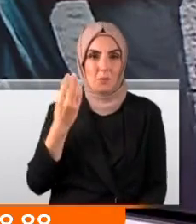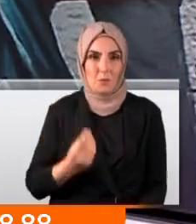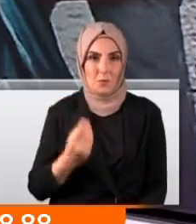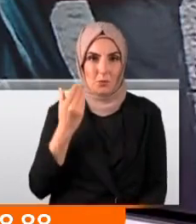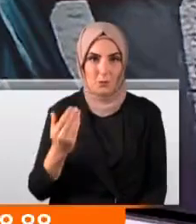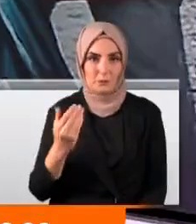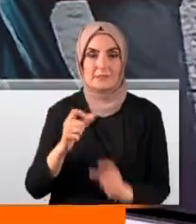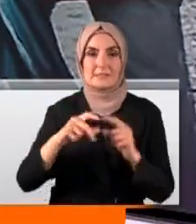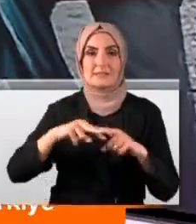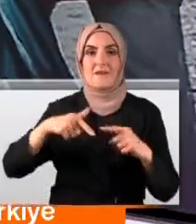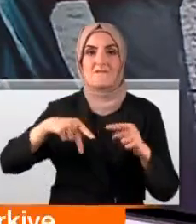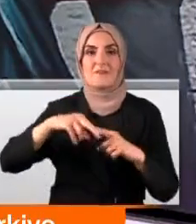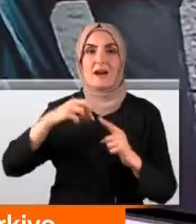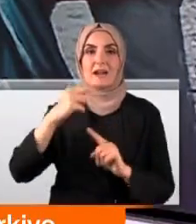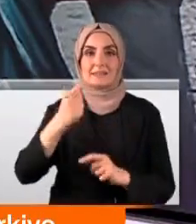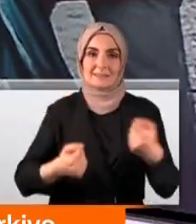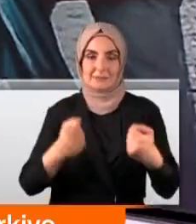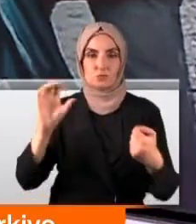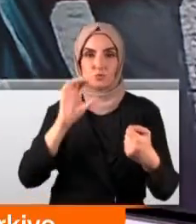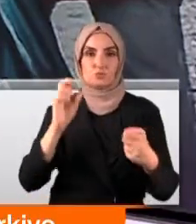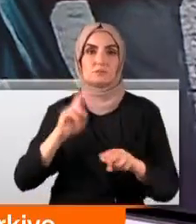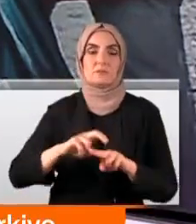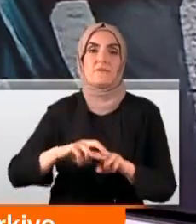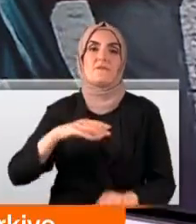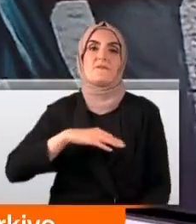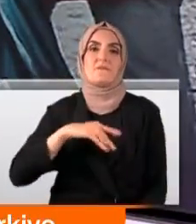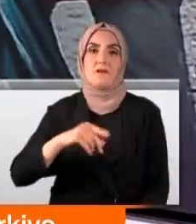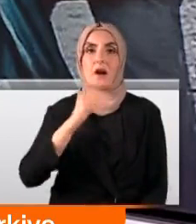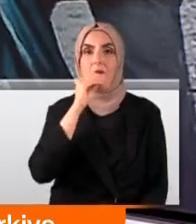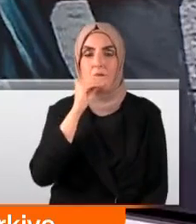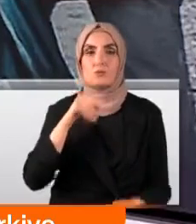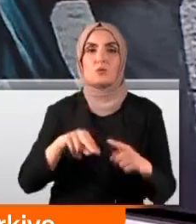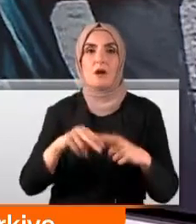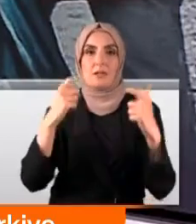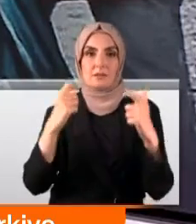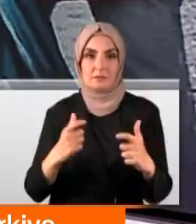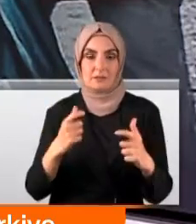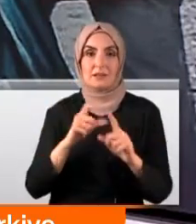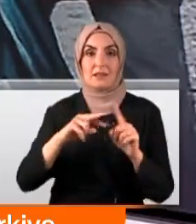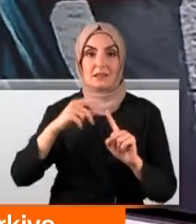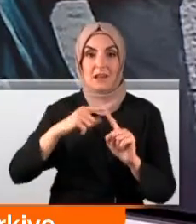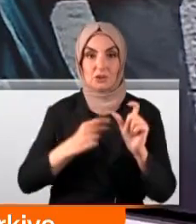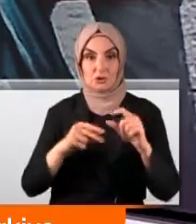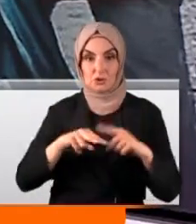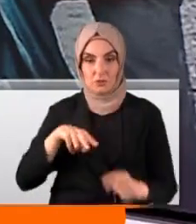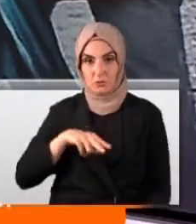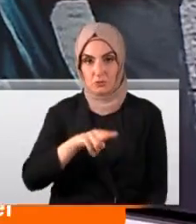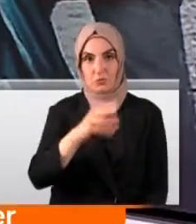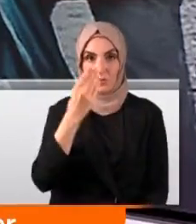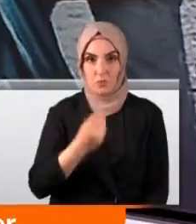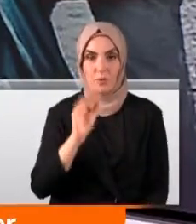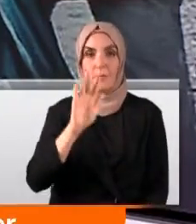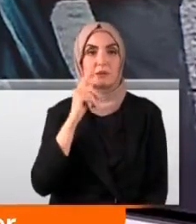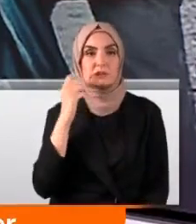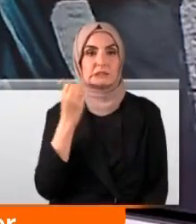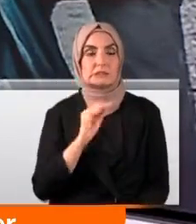turistleri taşıyordu dediğimiz gibi armut olan Mahallesi Datça yolunda facia yaşandı devrilen araçta beş kişi hayatını kaybetti